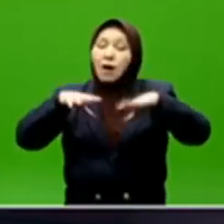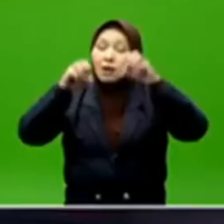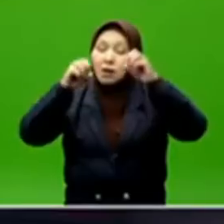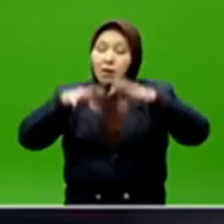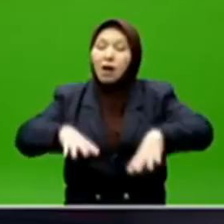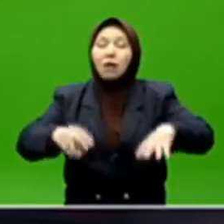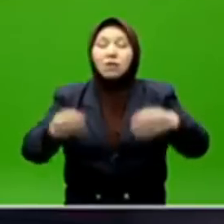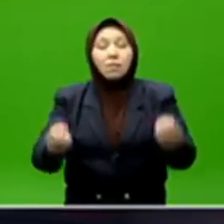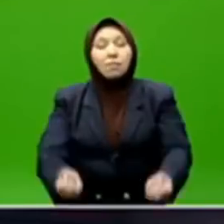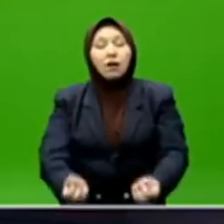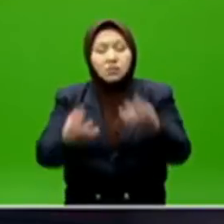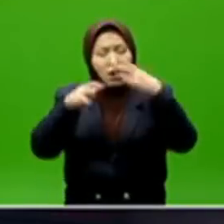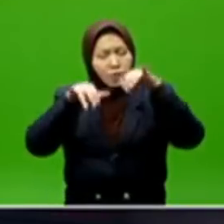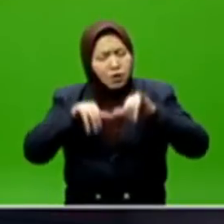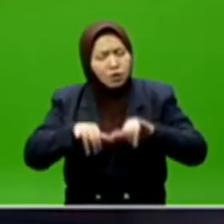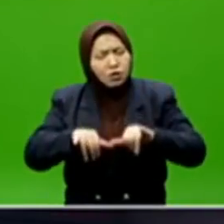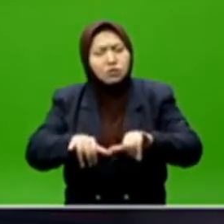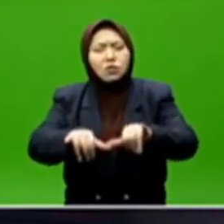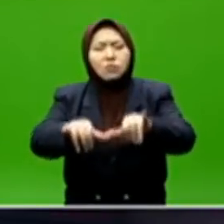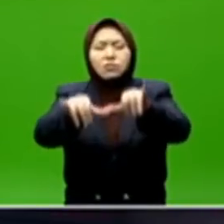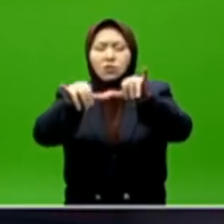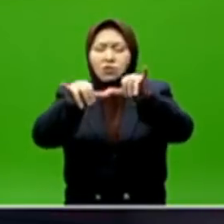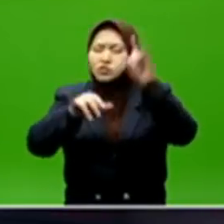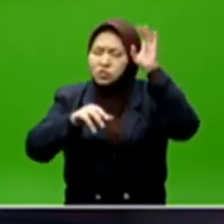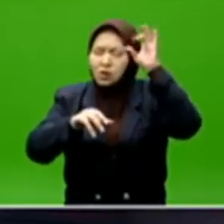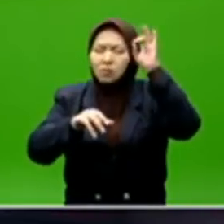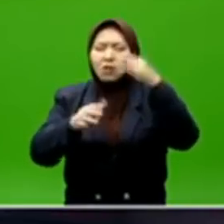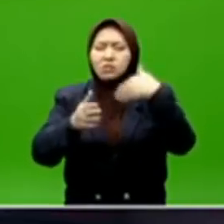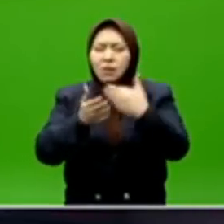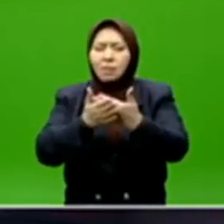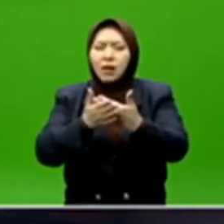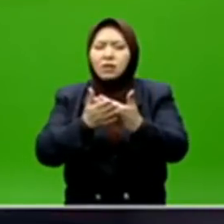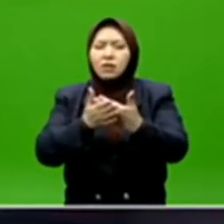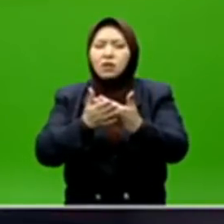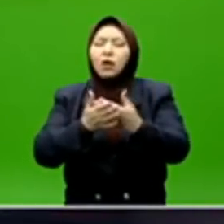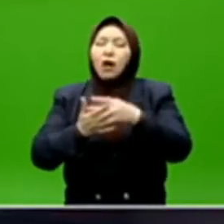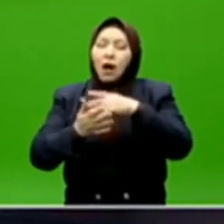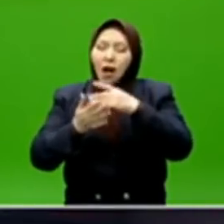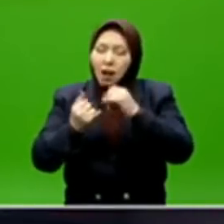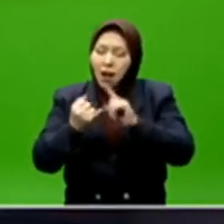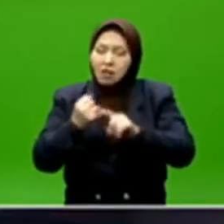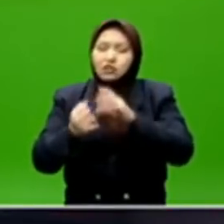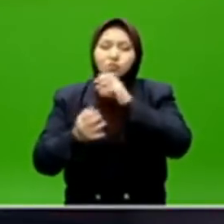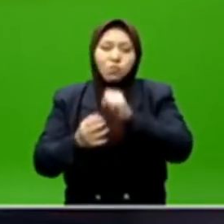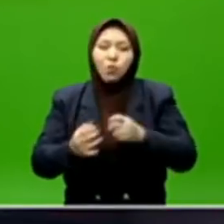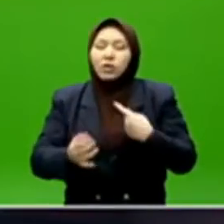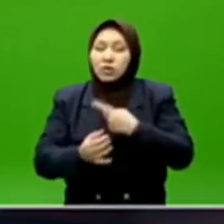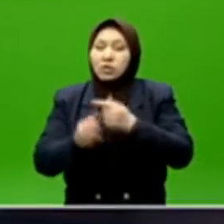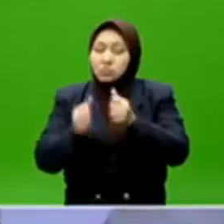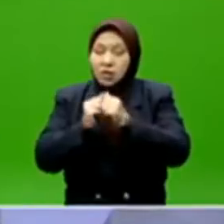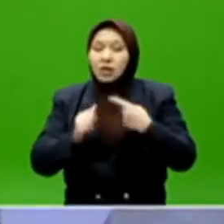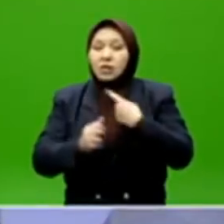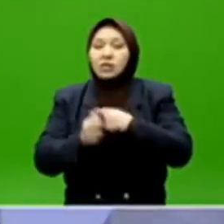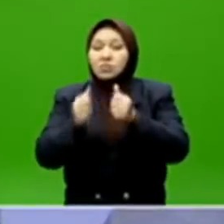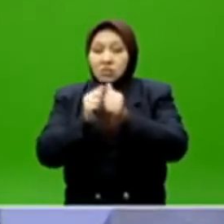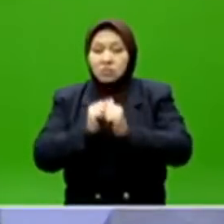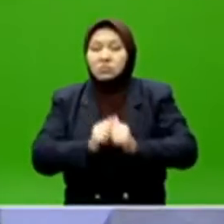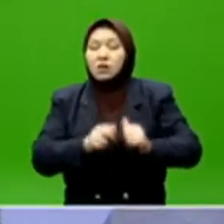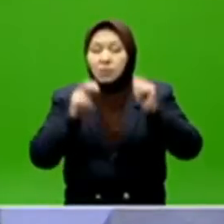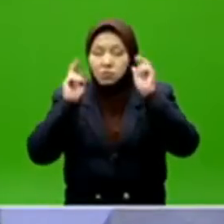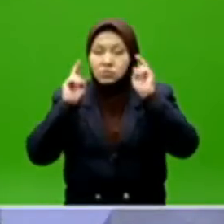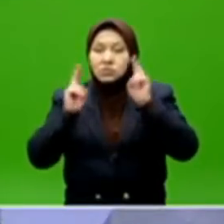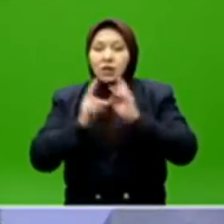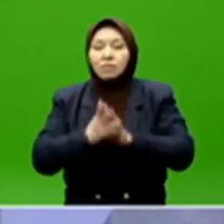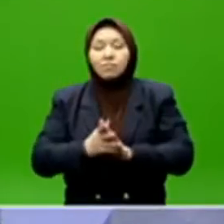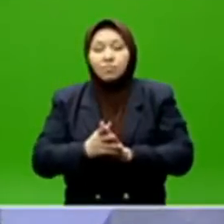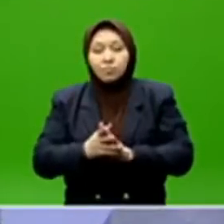yang banyak berpanjangan insya-Allah, harapnya hingga ke akhir usia kita insya-Allah. Mari sama-sama Ustaz. Baik, terima kasih kepada Ustaz